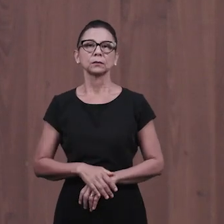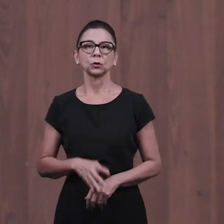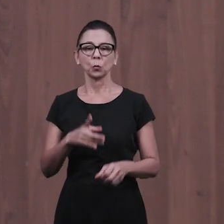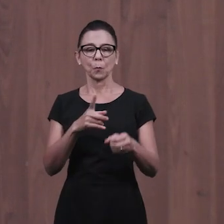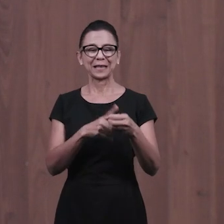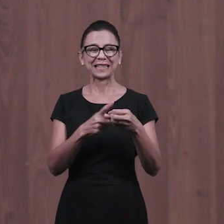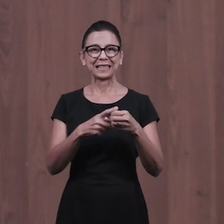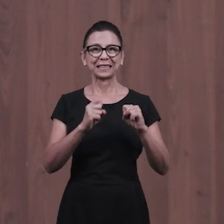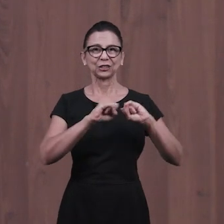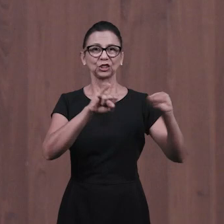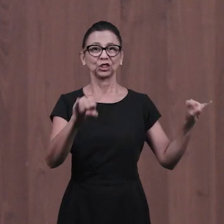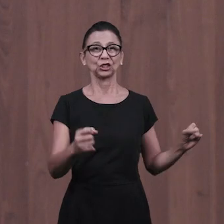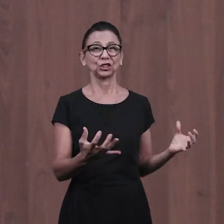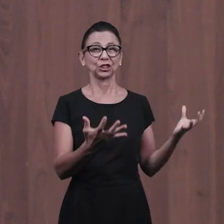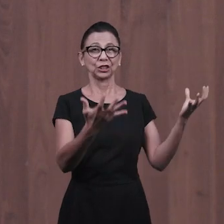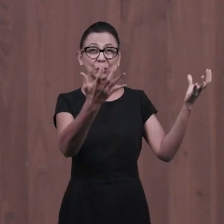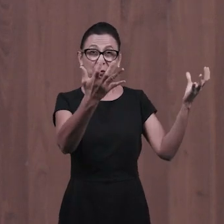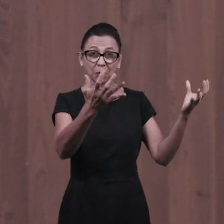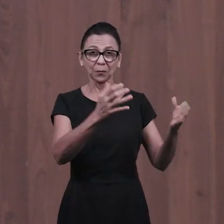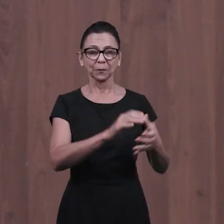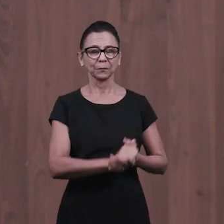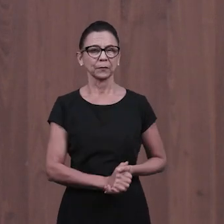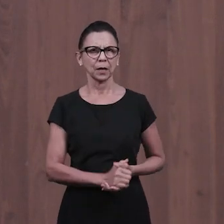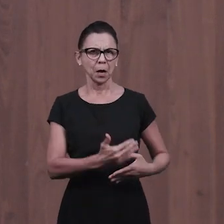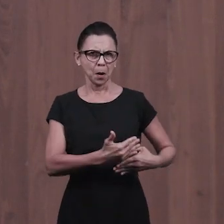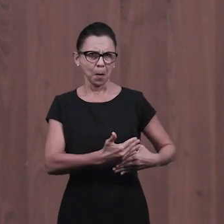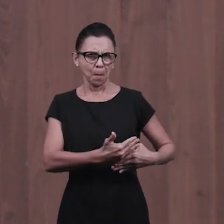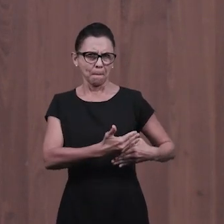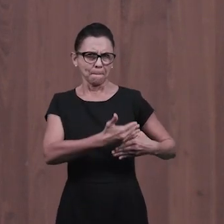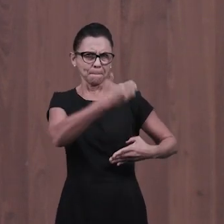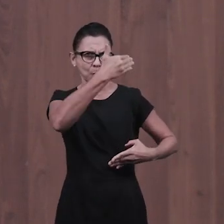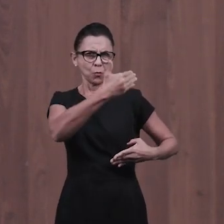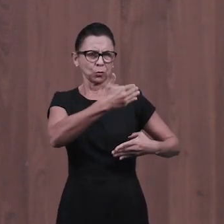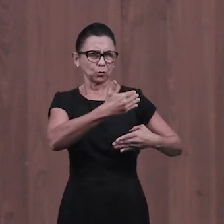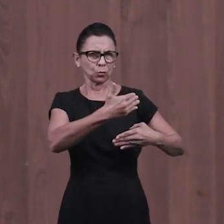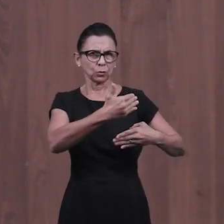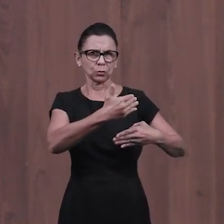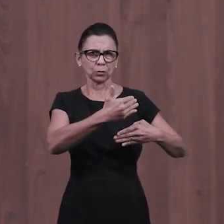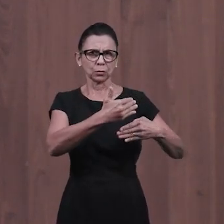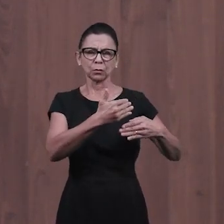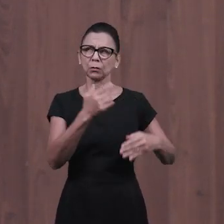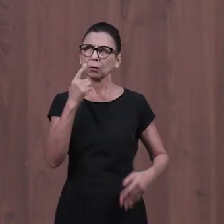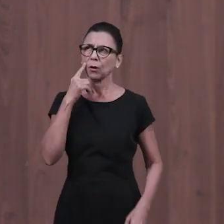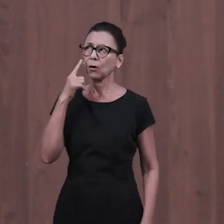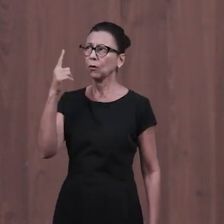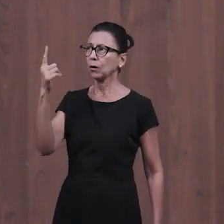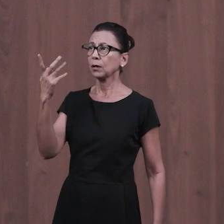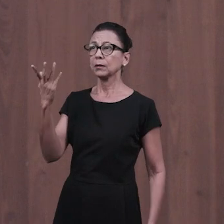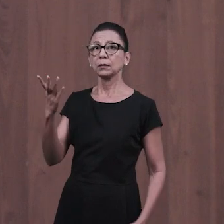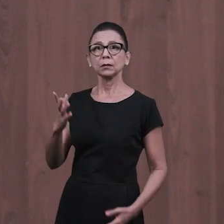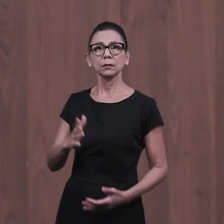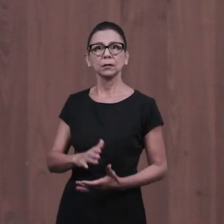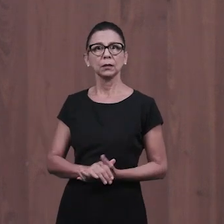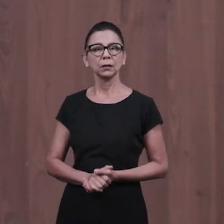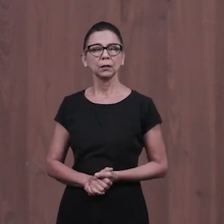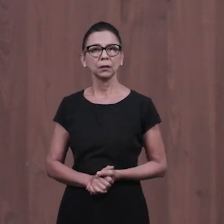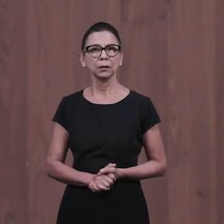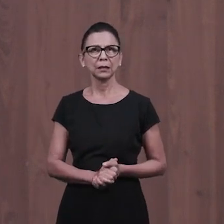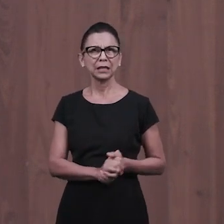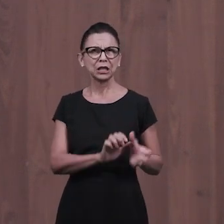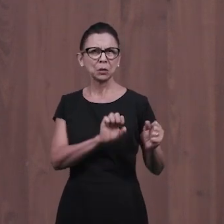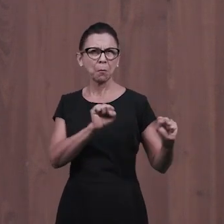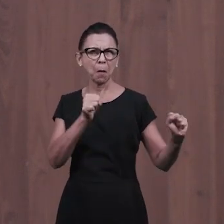ville qui avait les murailles très hautes et très larges. Regardez, on pouvait